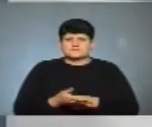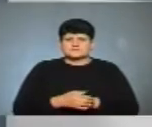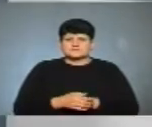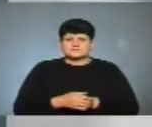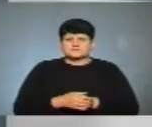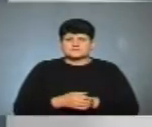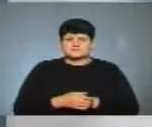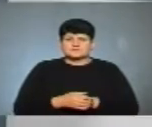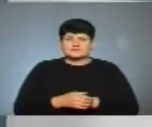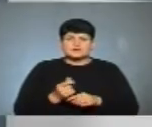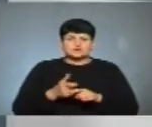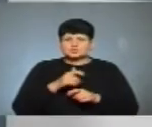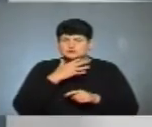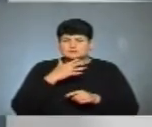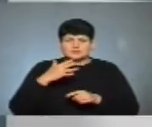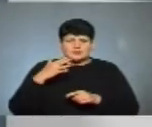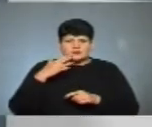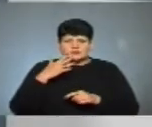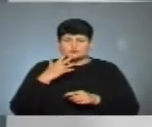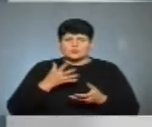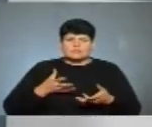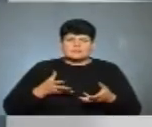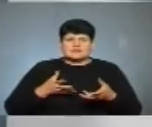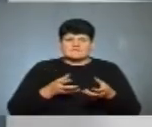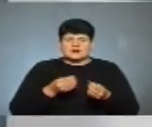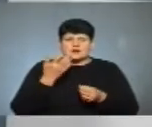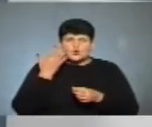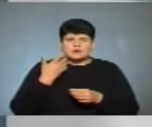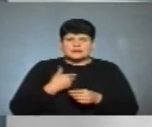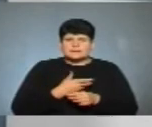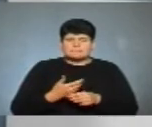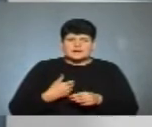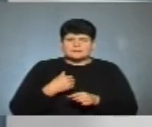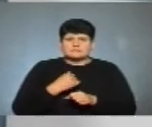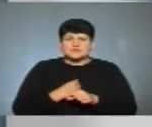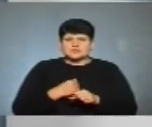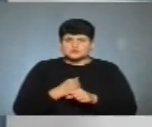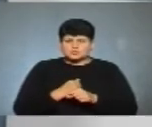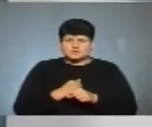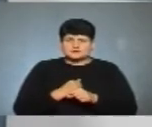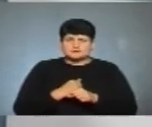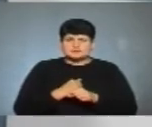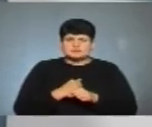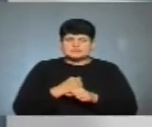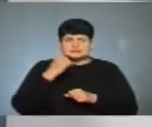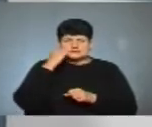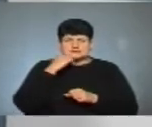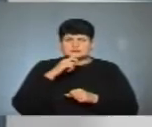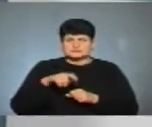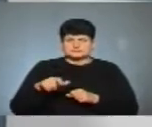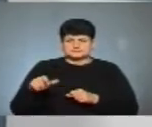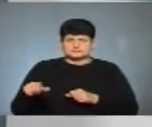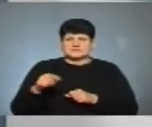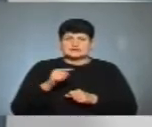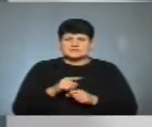дійсно, дуже багато чинників впливає, коли ми працюємо саме з літніми людьми.